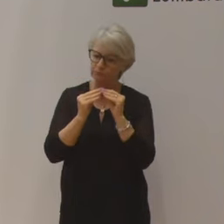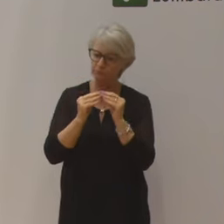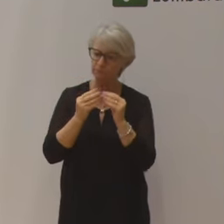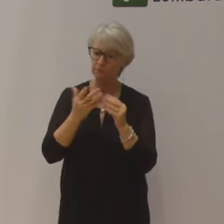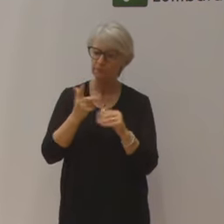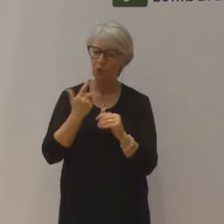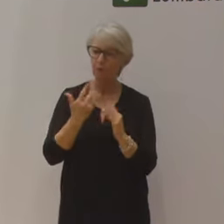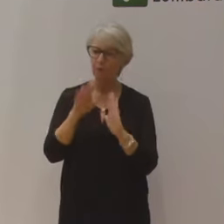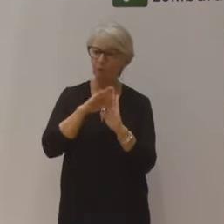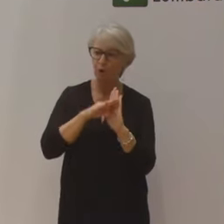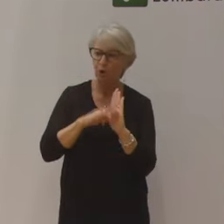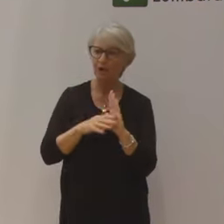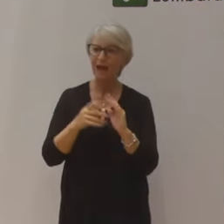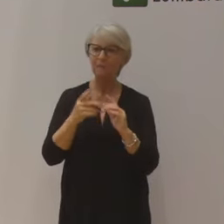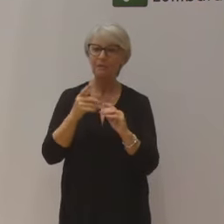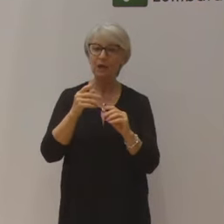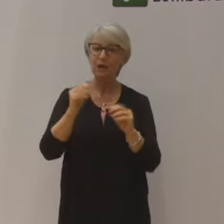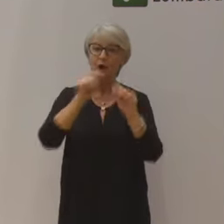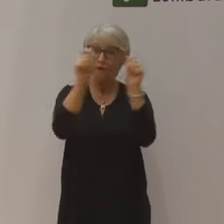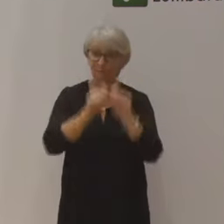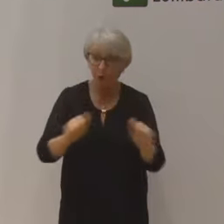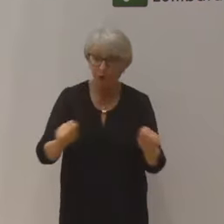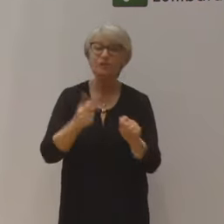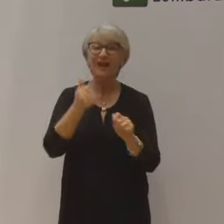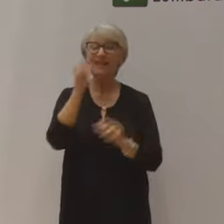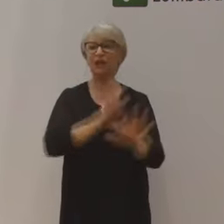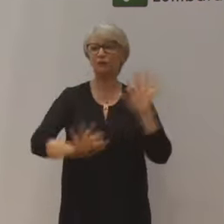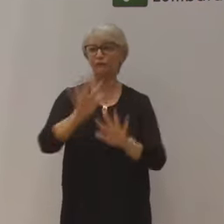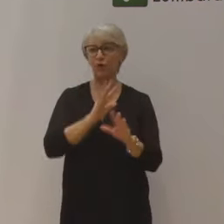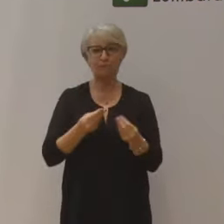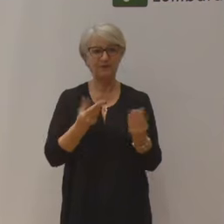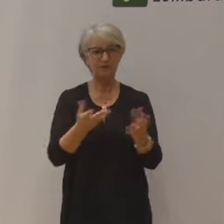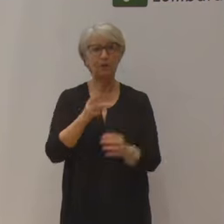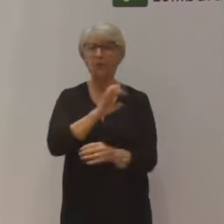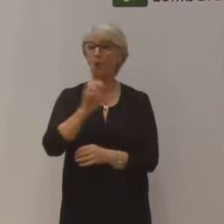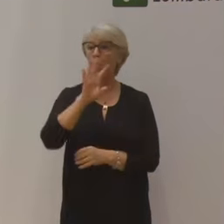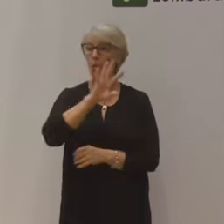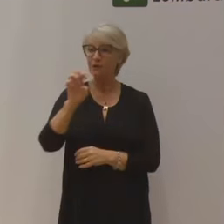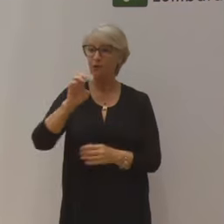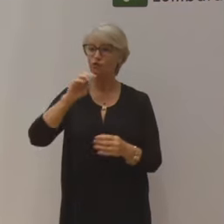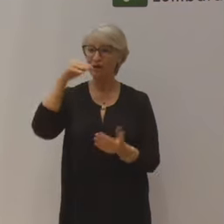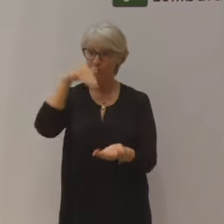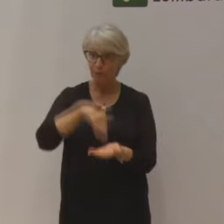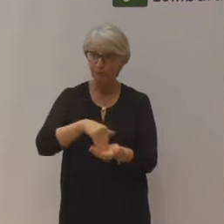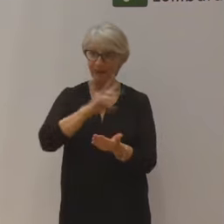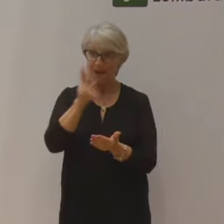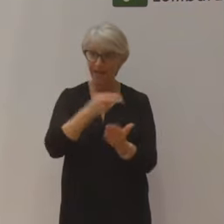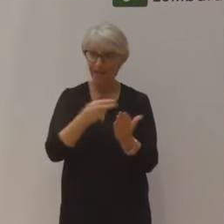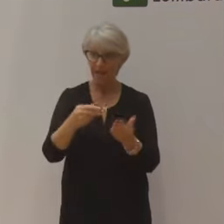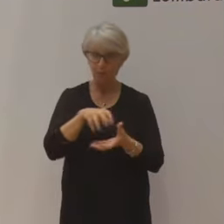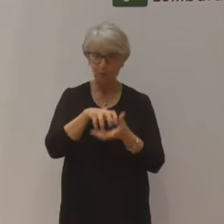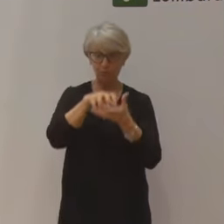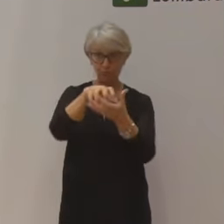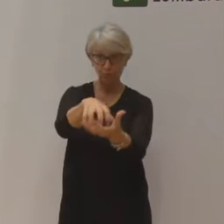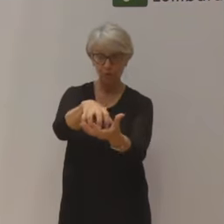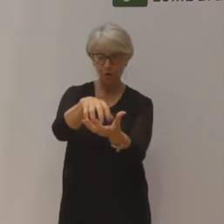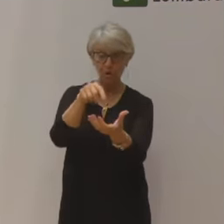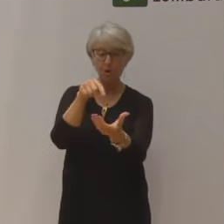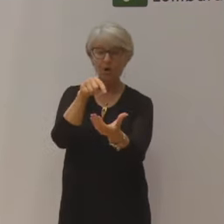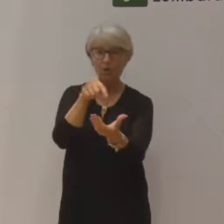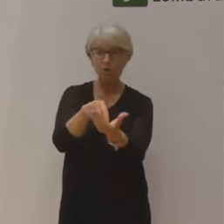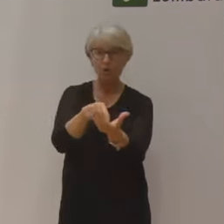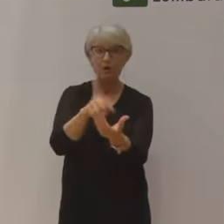di formazione e di informazione, dove sono stanziate 400.000 euro di risorse complessive, di cui